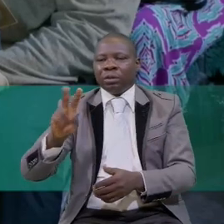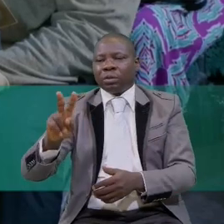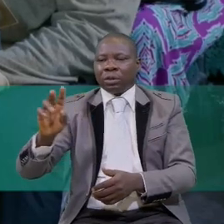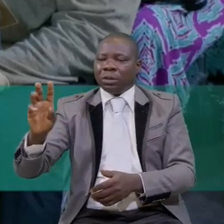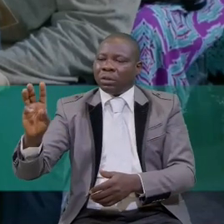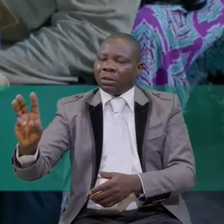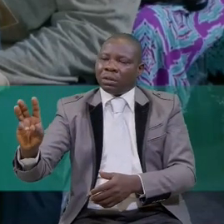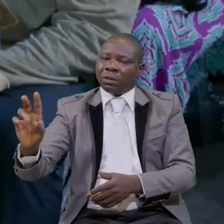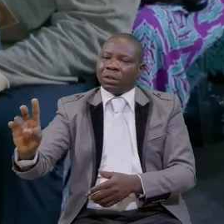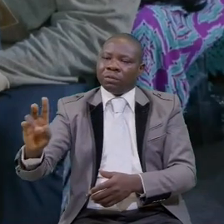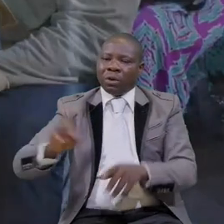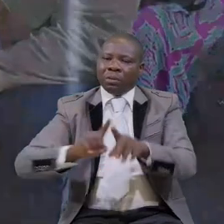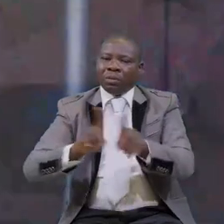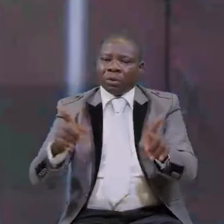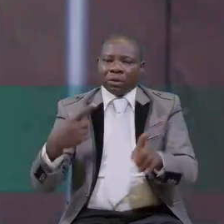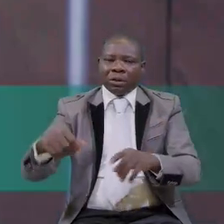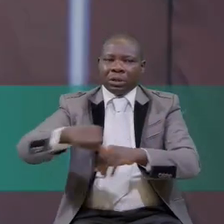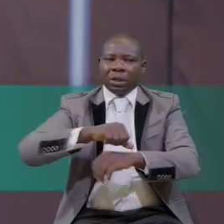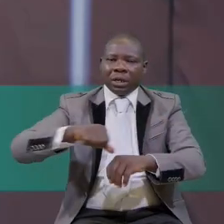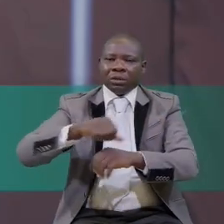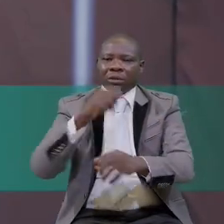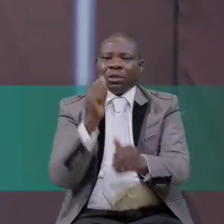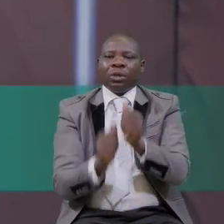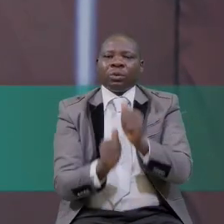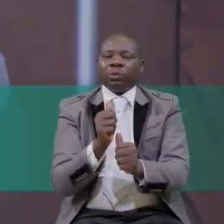1 Jean 2, 27.